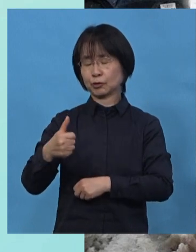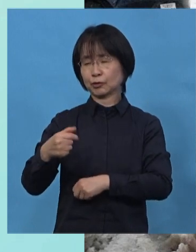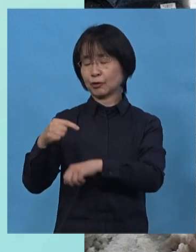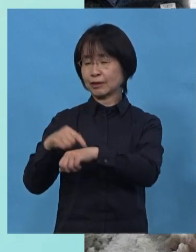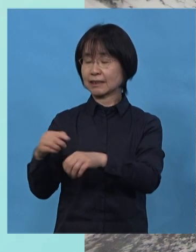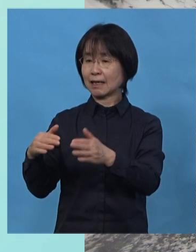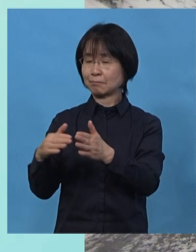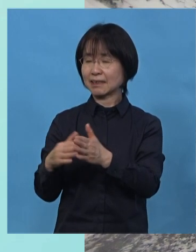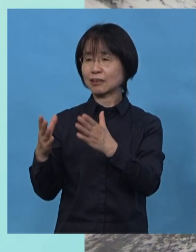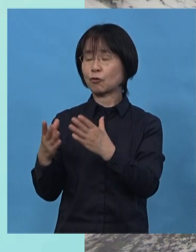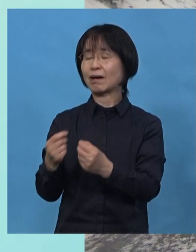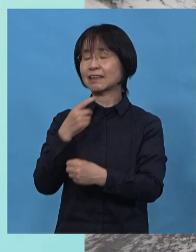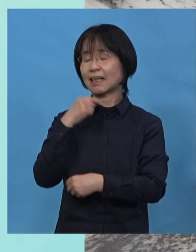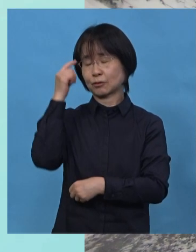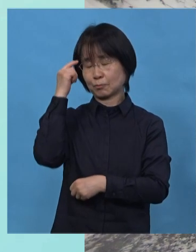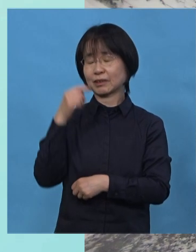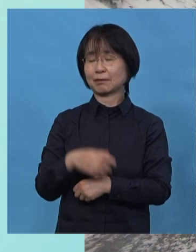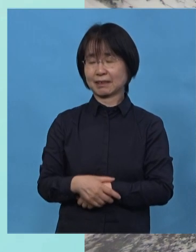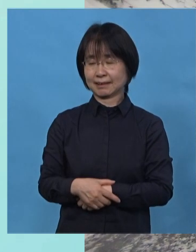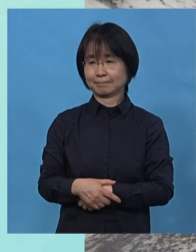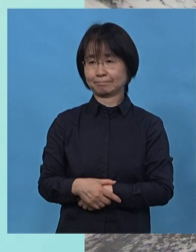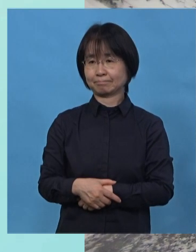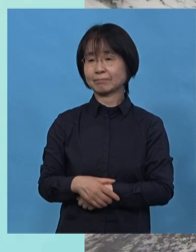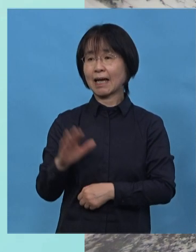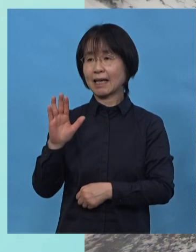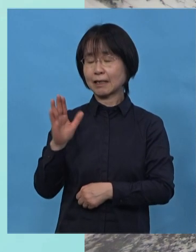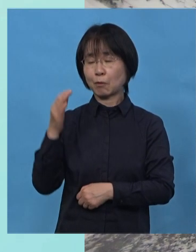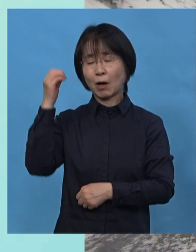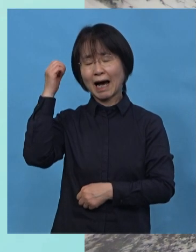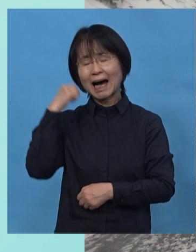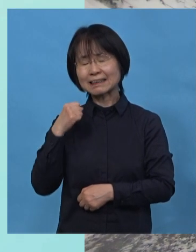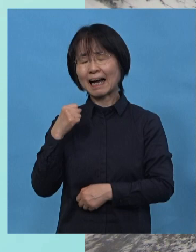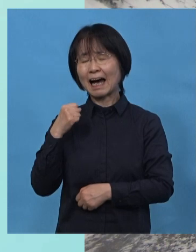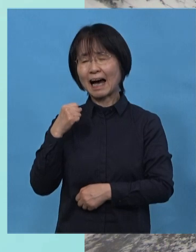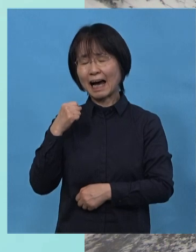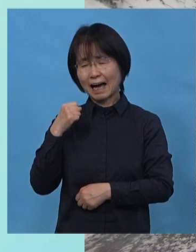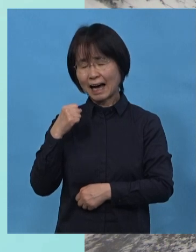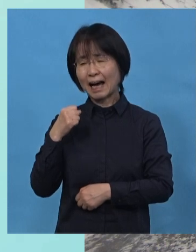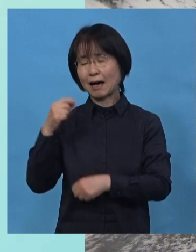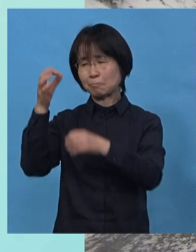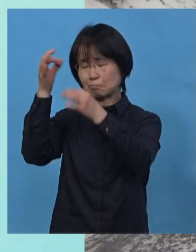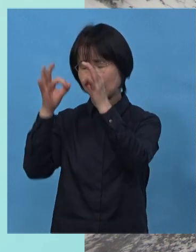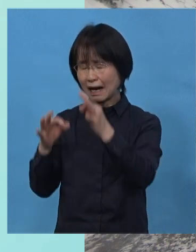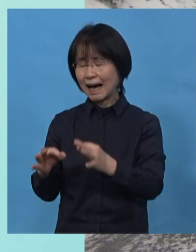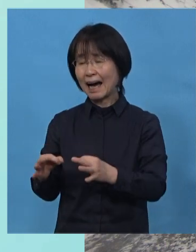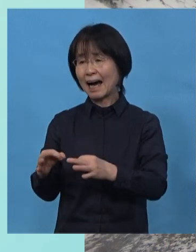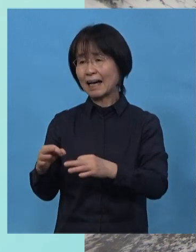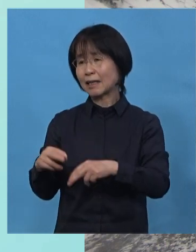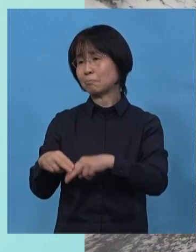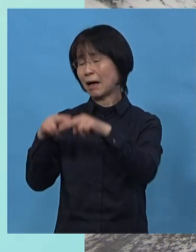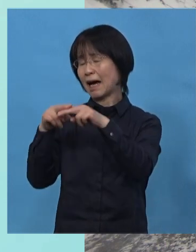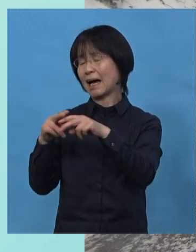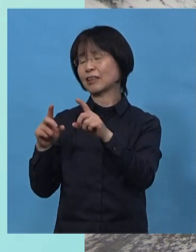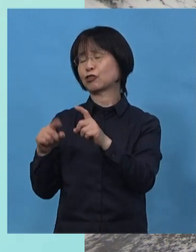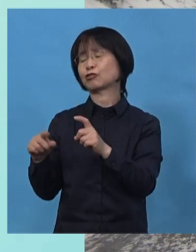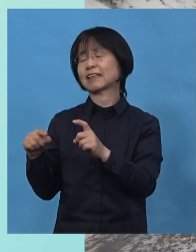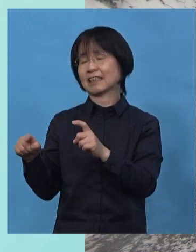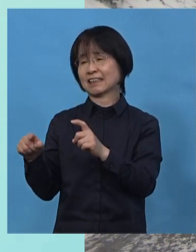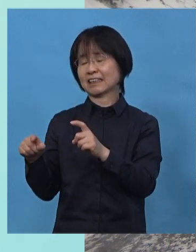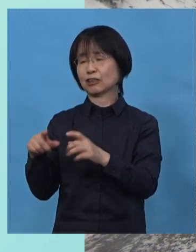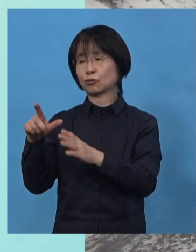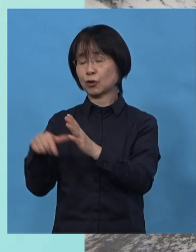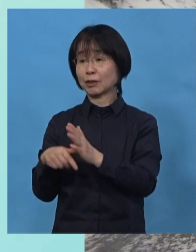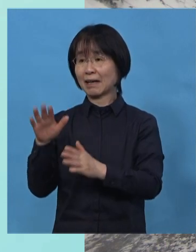努めていますただ朝方に降り始めてからすぐに10cmまで積もるケースもあるので通勤